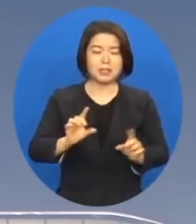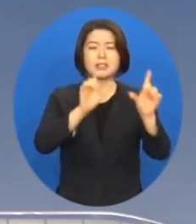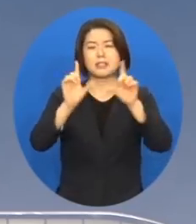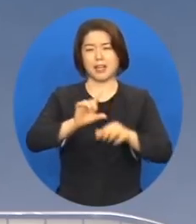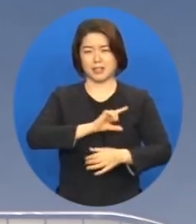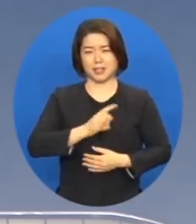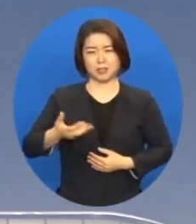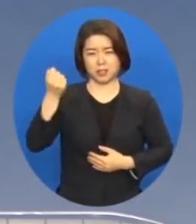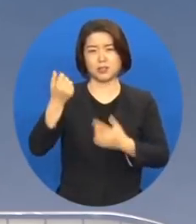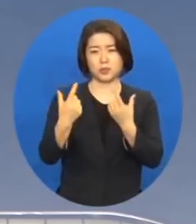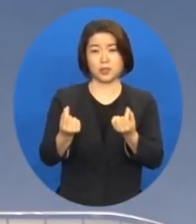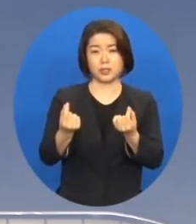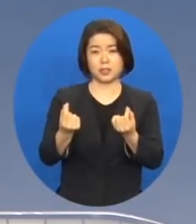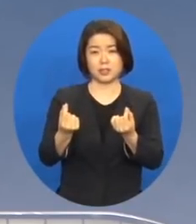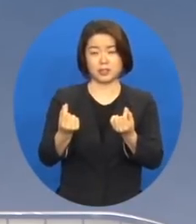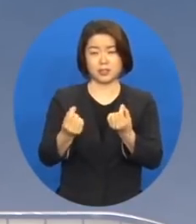거예요.